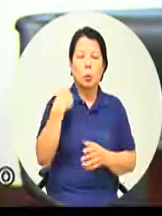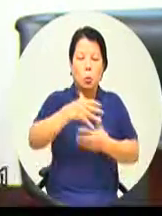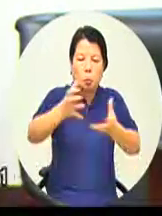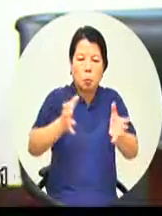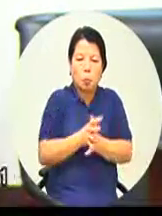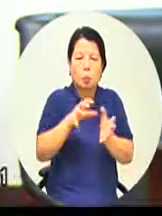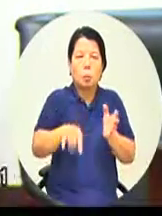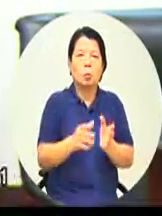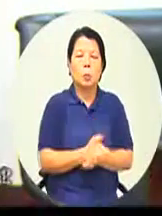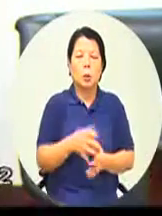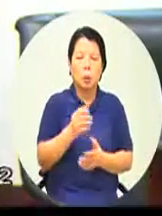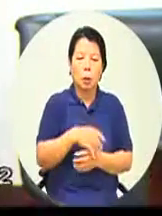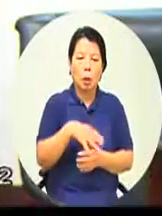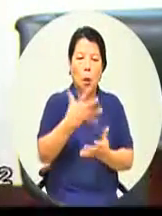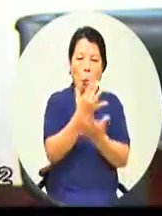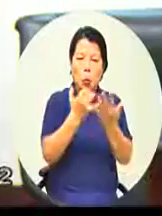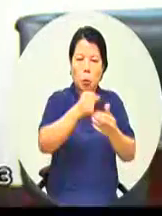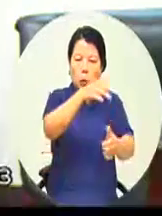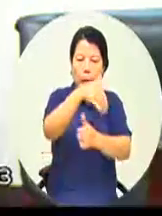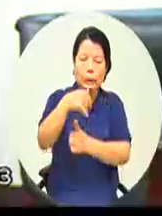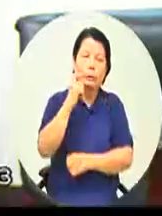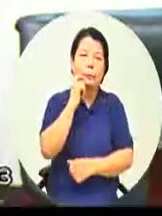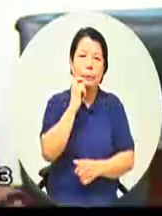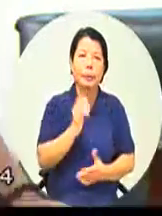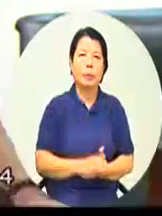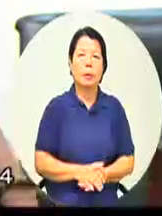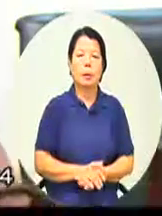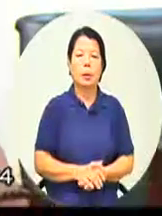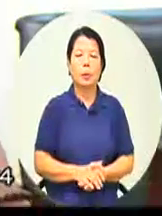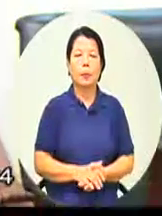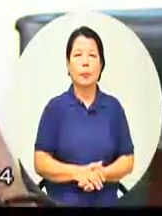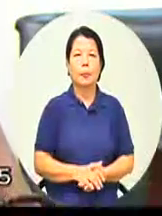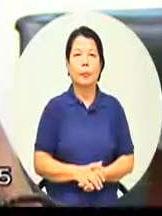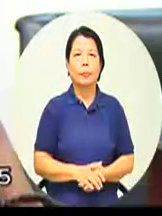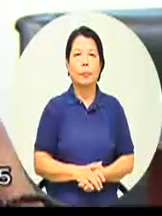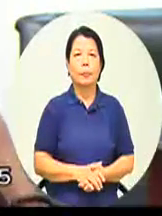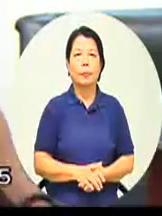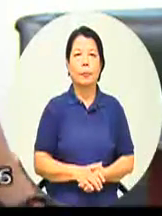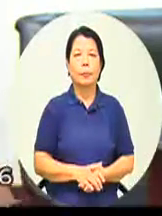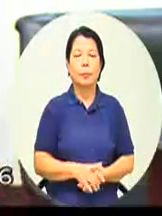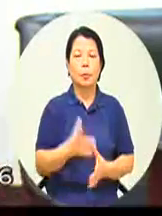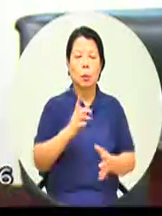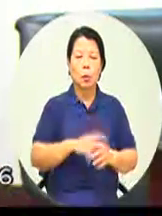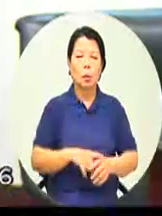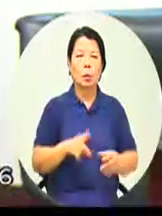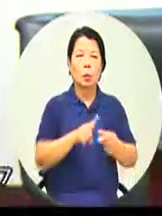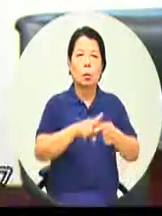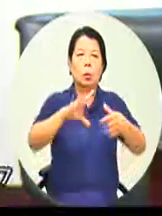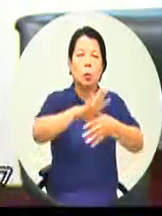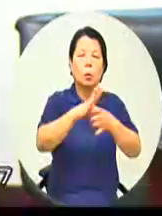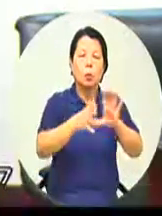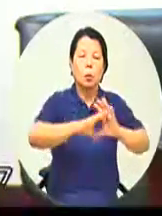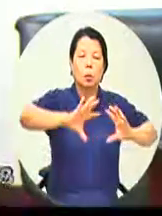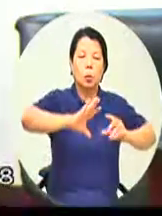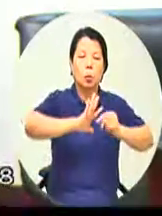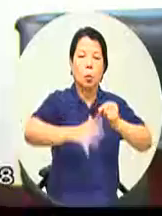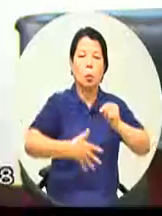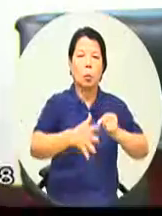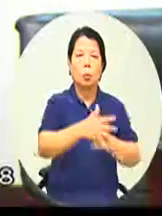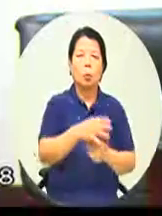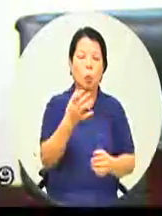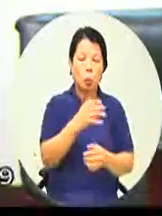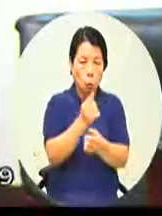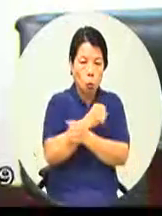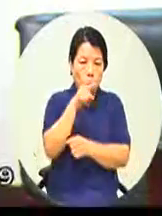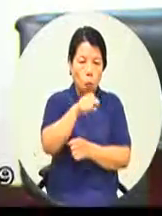生较歹招生。当然，我嘛要举个例子。咱的中仑国中，应该大家若去注意